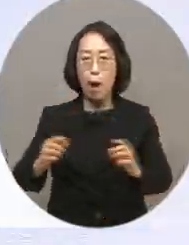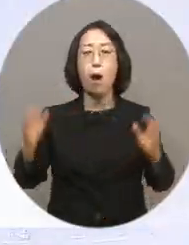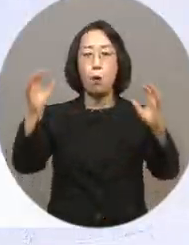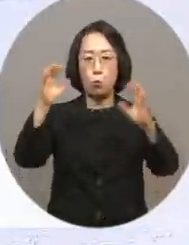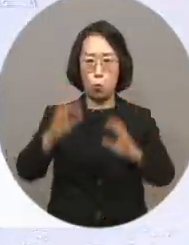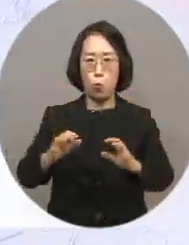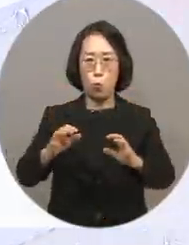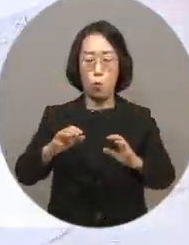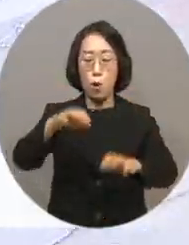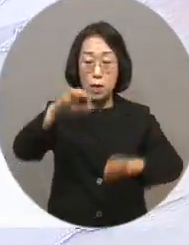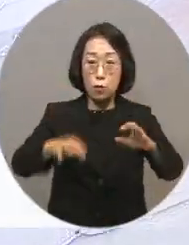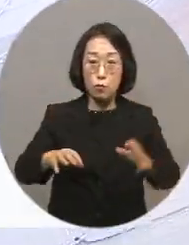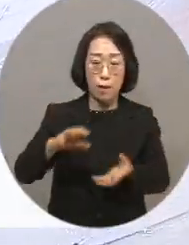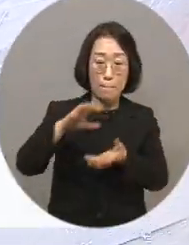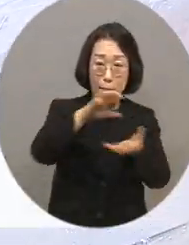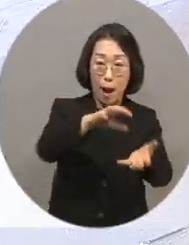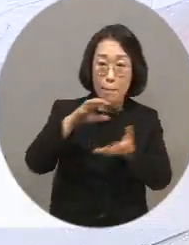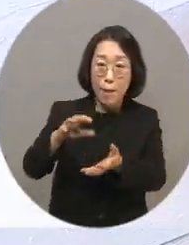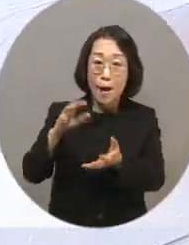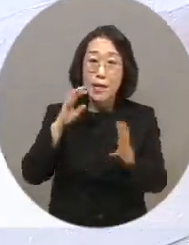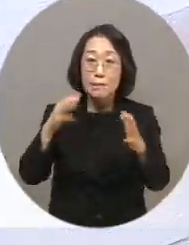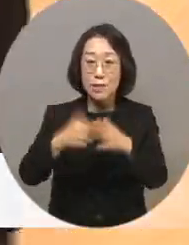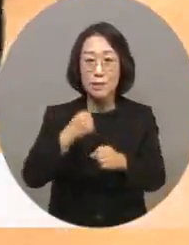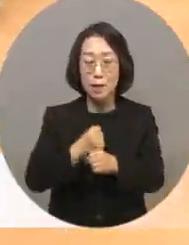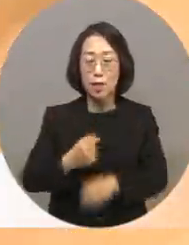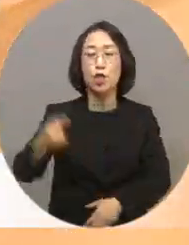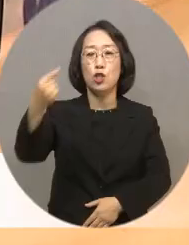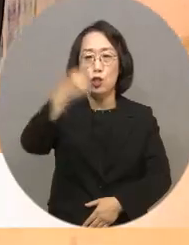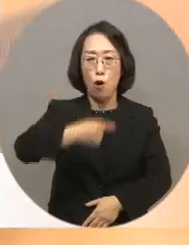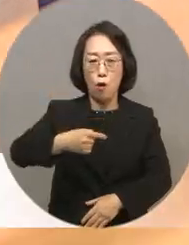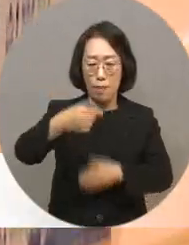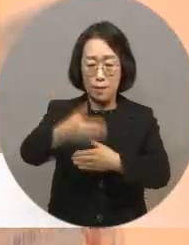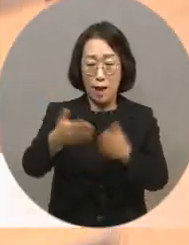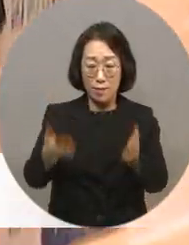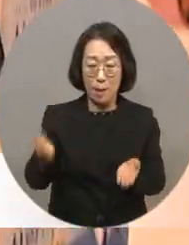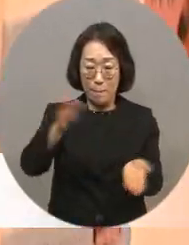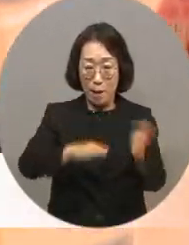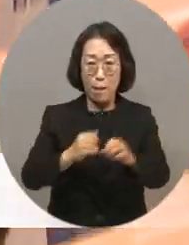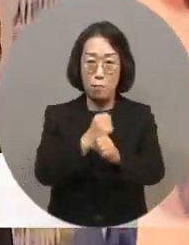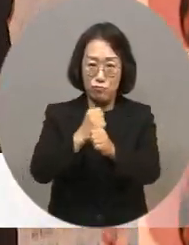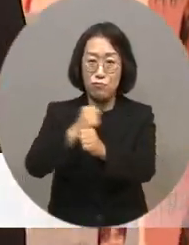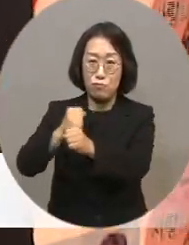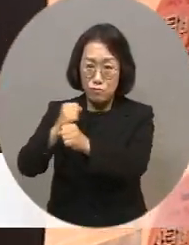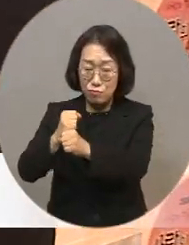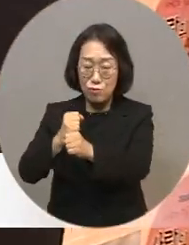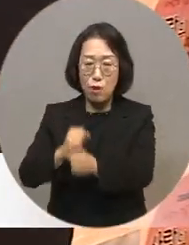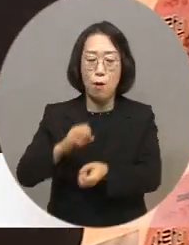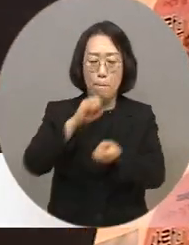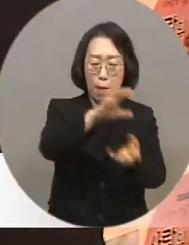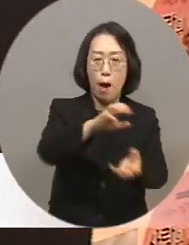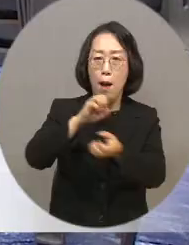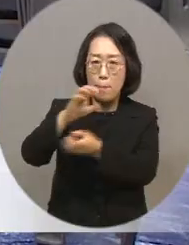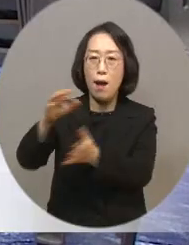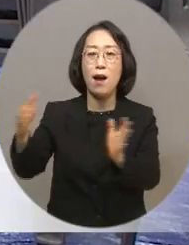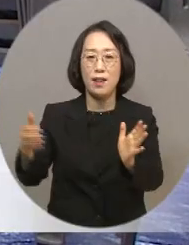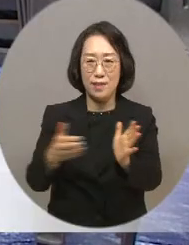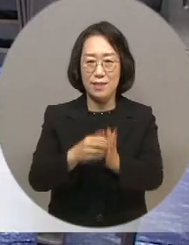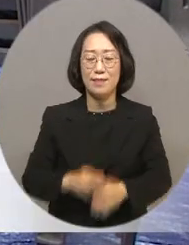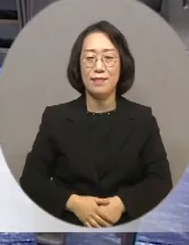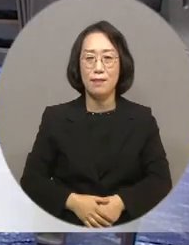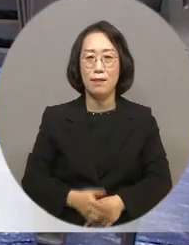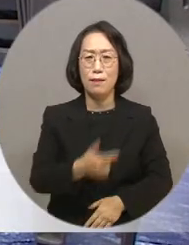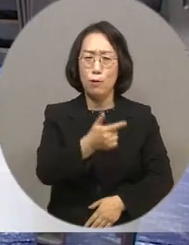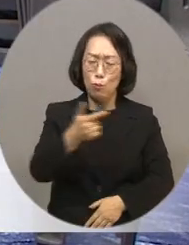이들은 이웃에게 전할 김장김치 천 상자를 담그고 포장해 강남군의 취약계층에게 전달했습니다. 아,